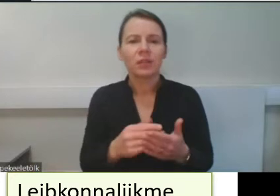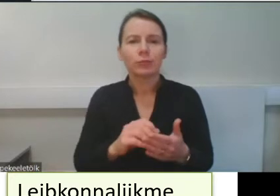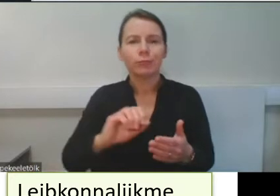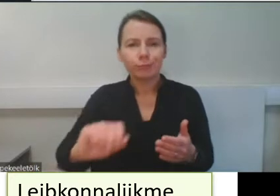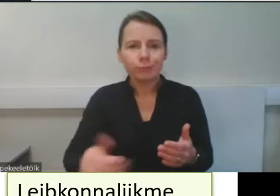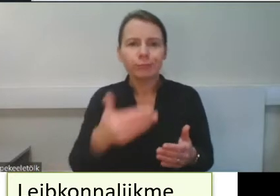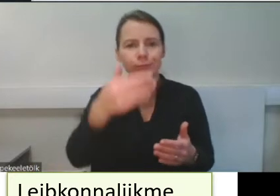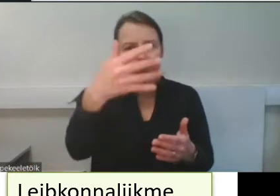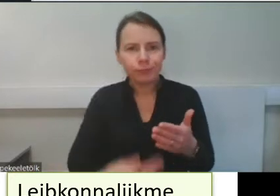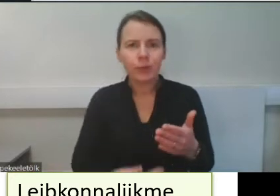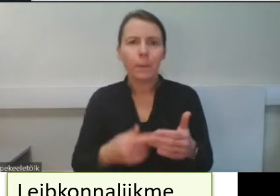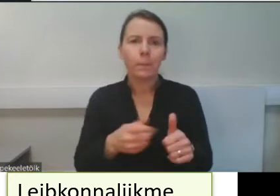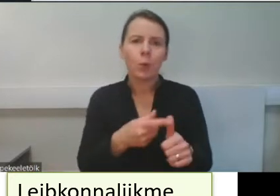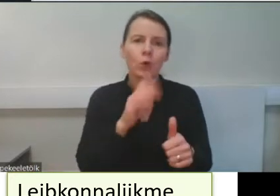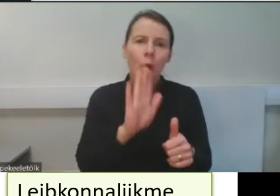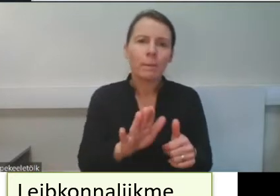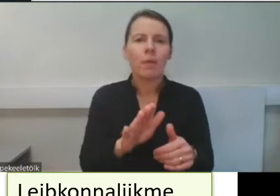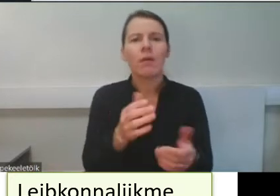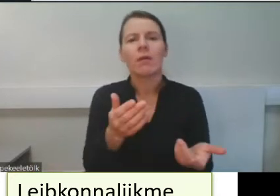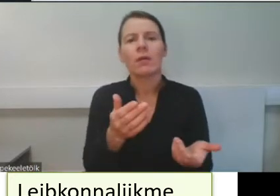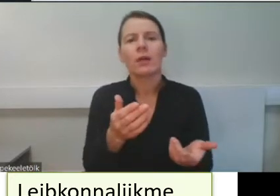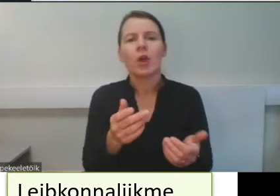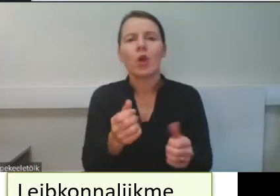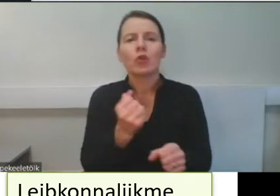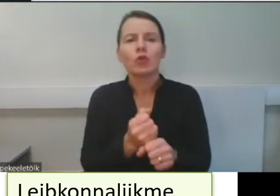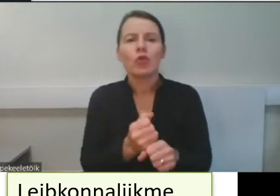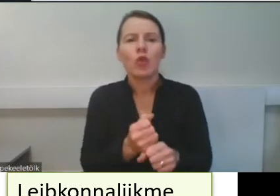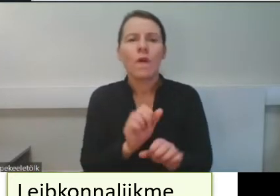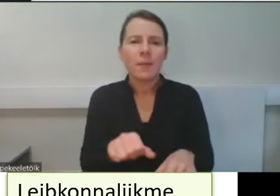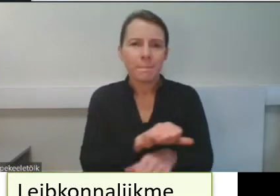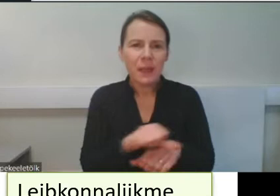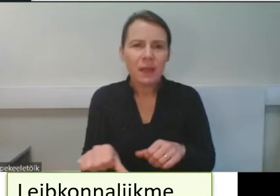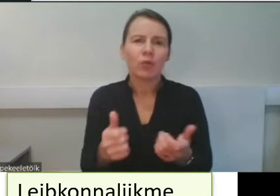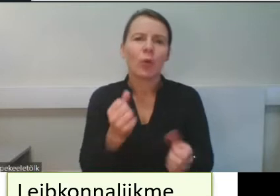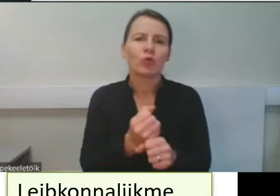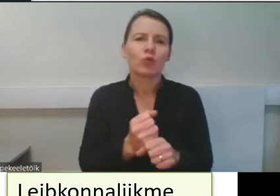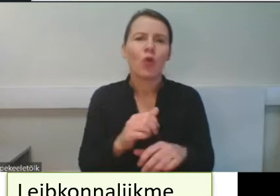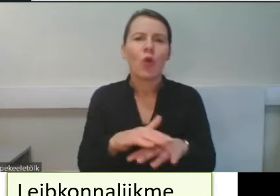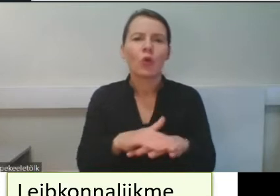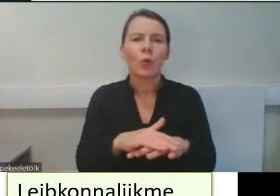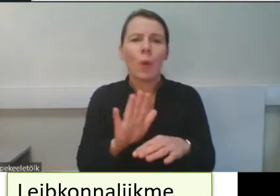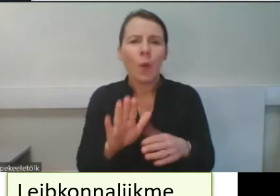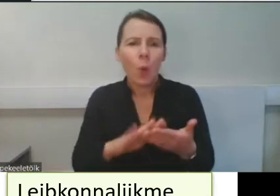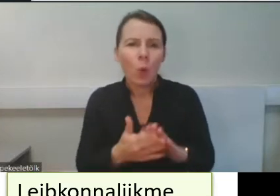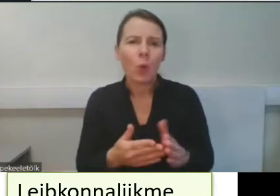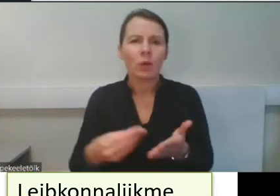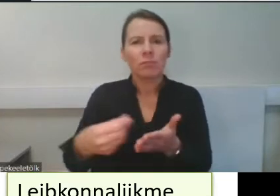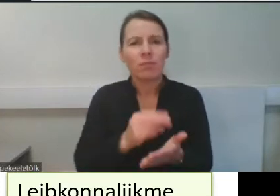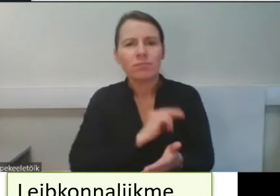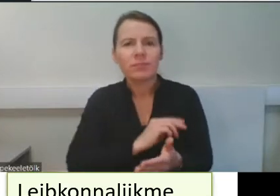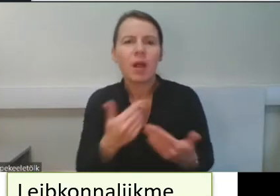Nende uuringute puhul on see küsimus selles, kui palju inimesi küsitletakse. Et kuigi nii